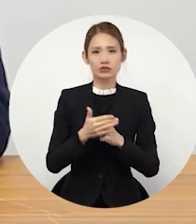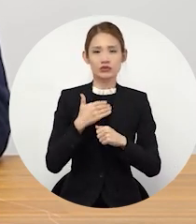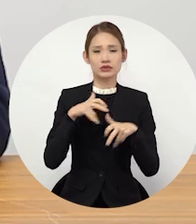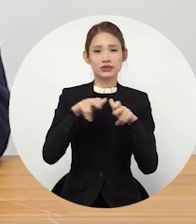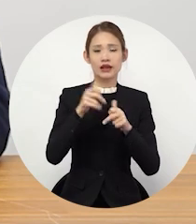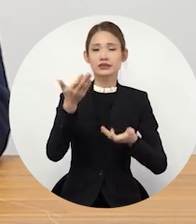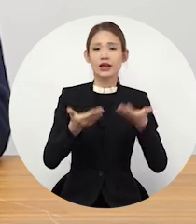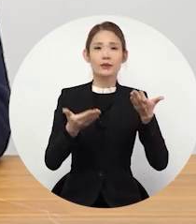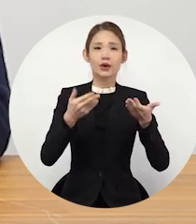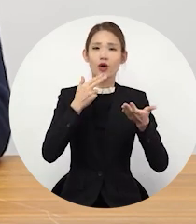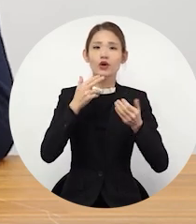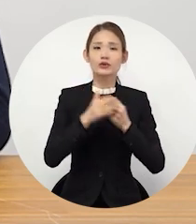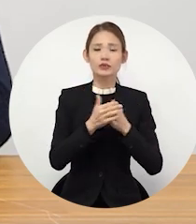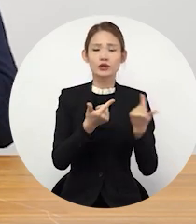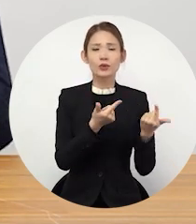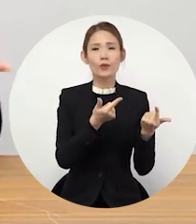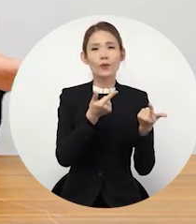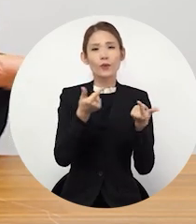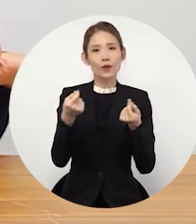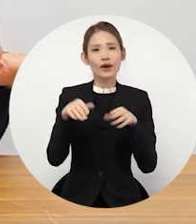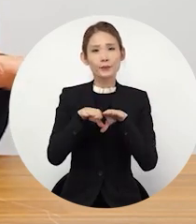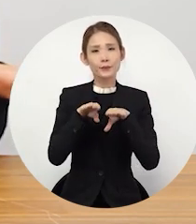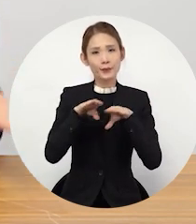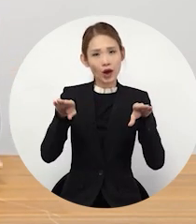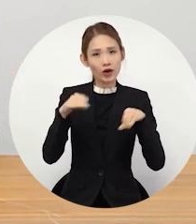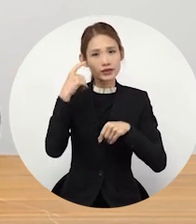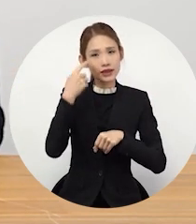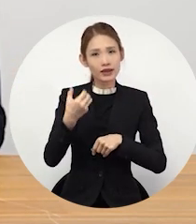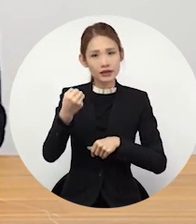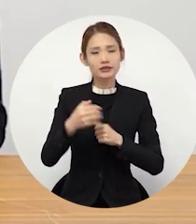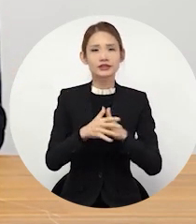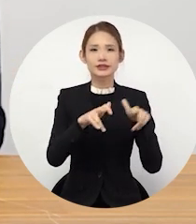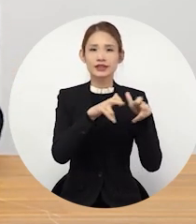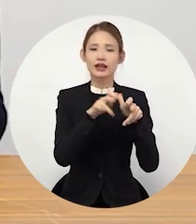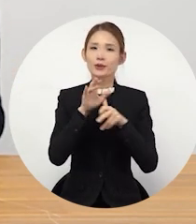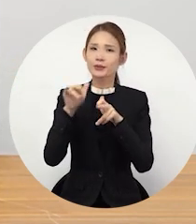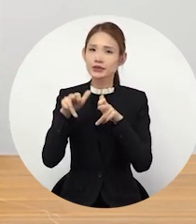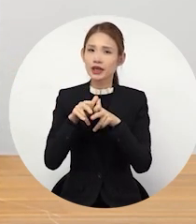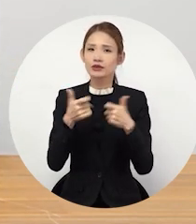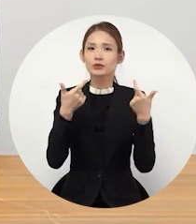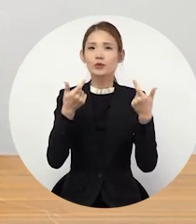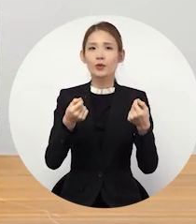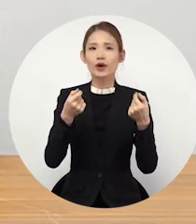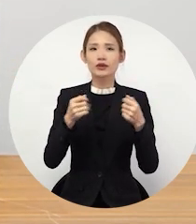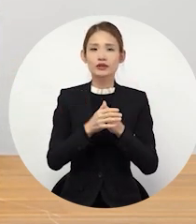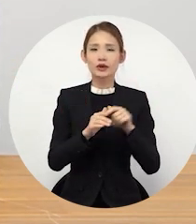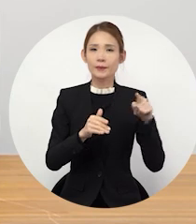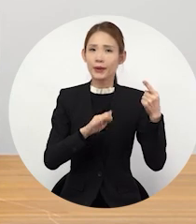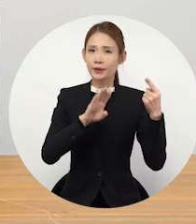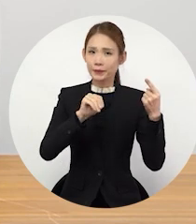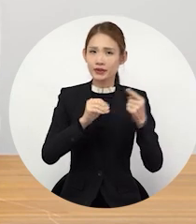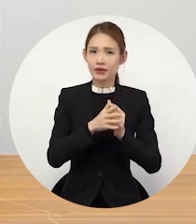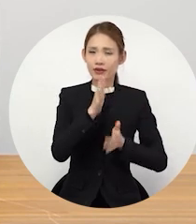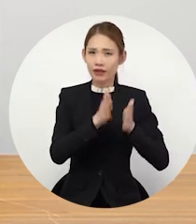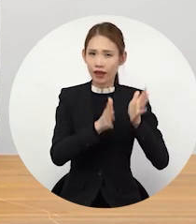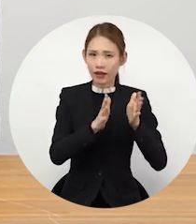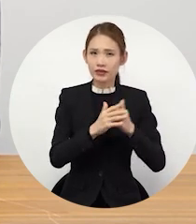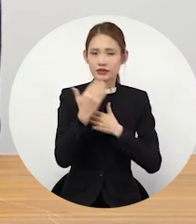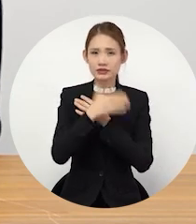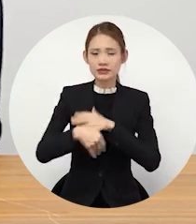그런데 난 장애인을 차별하지 않기 때문에 똑같이 생각해. 그러니까 장애인과 비장애인이 어떻게 보면 100m